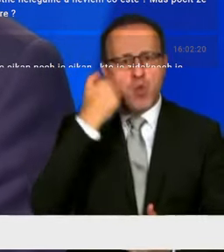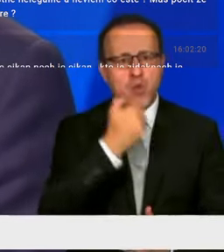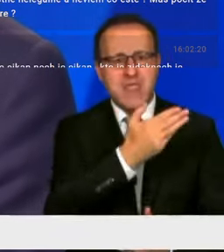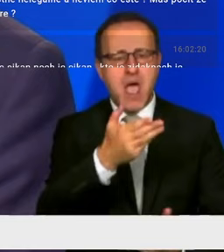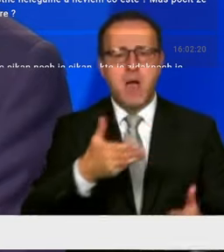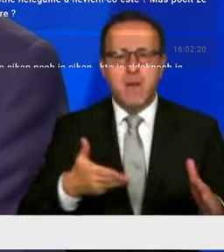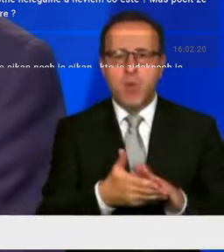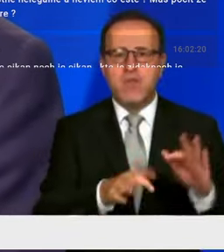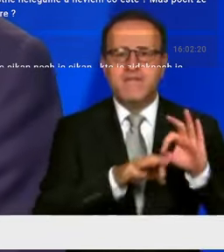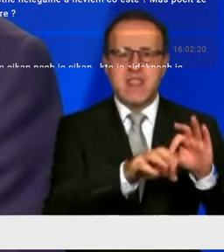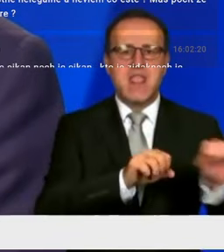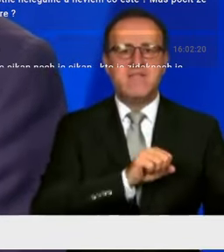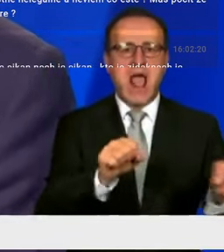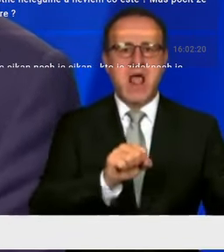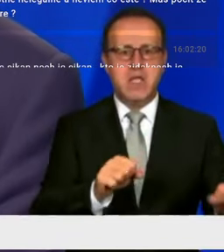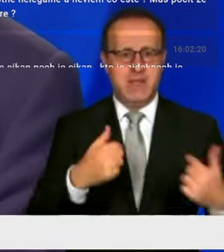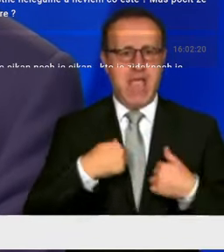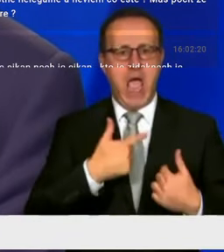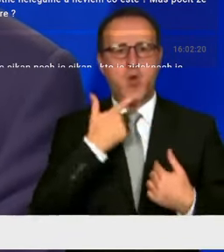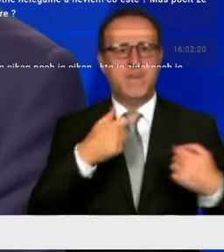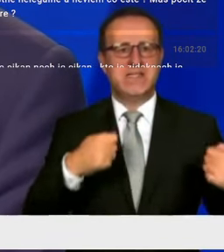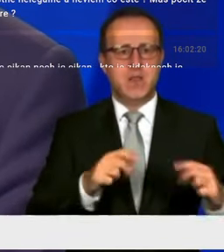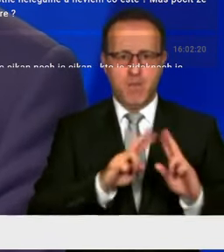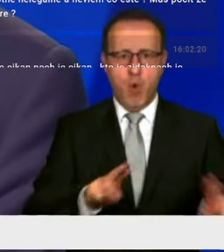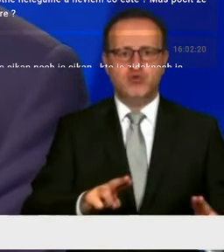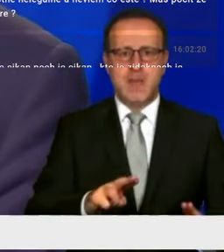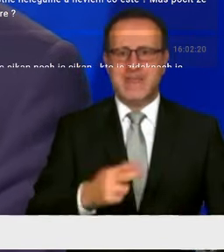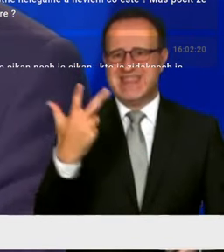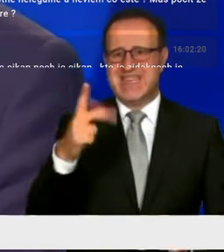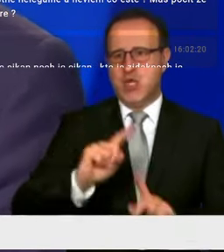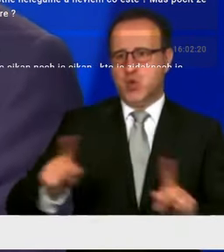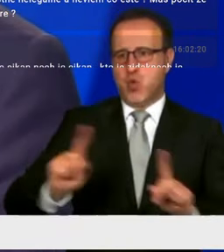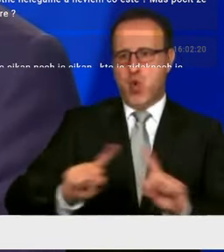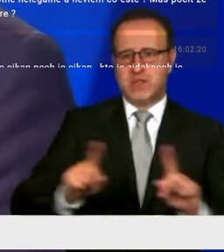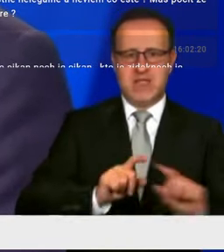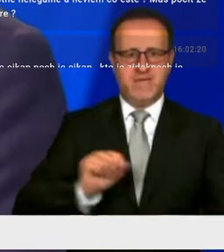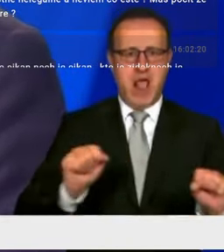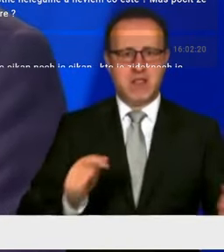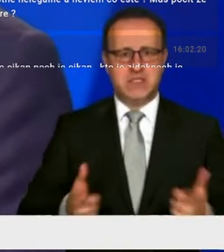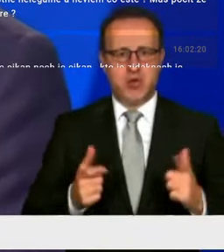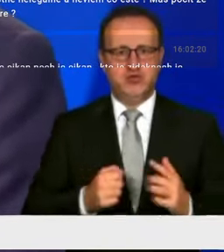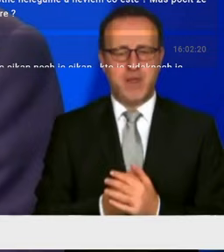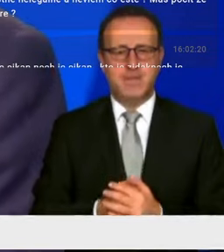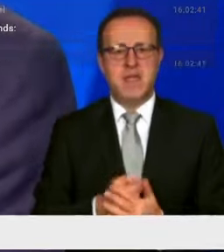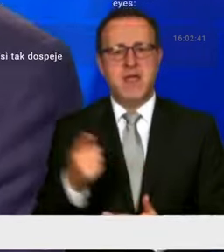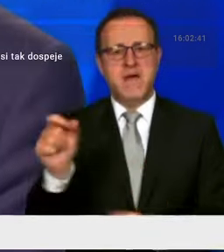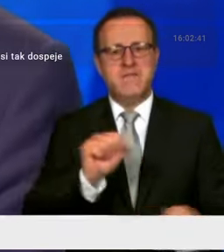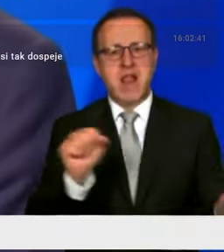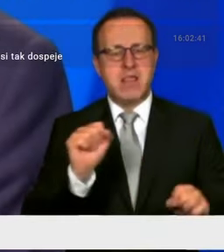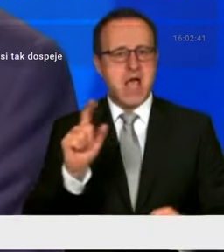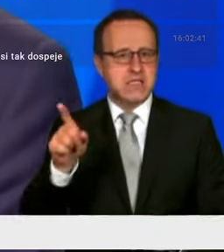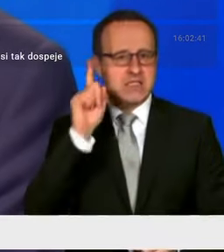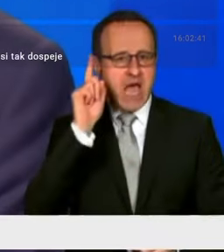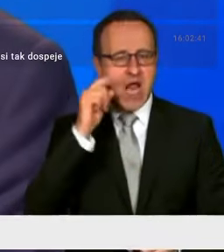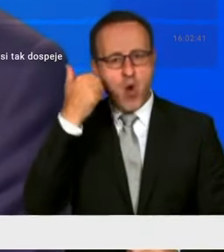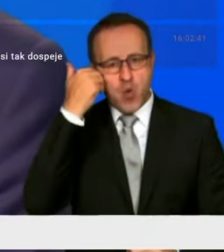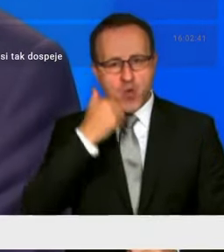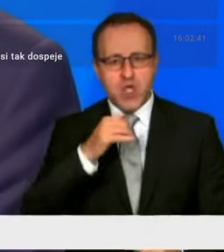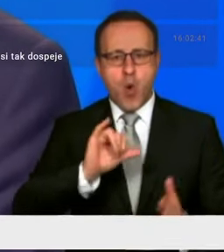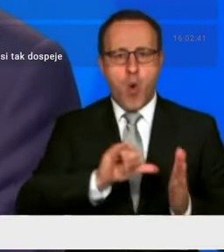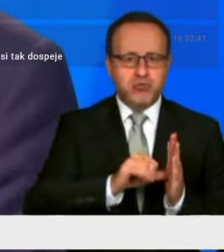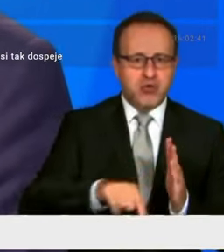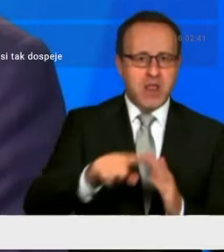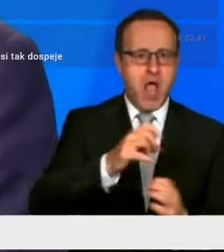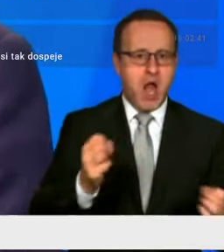akákoľvek pretože vy môžete zažiť aj tri vlády aj úplne opačnú Ako je dnes či sa vláda stará o ľudí o občanov či sa im naozaj lepšie a dôstojnejšie na